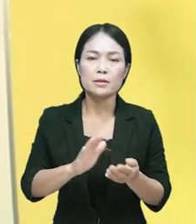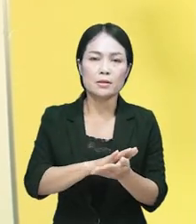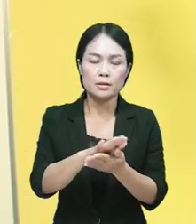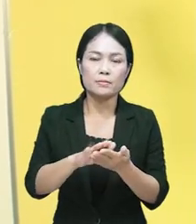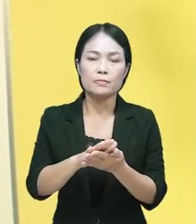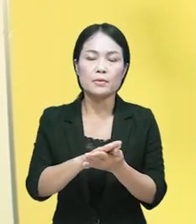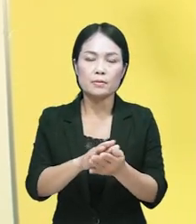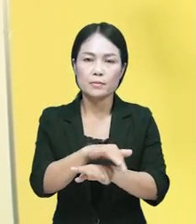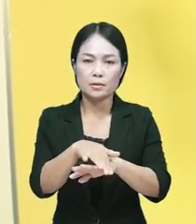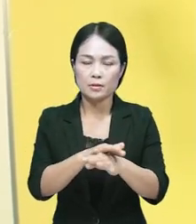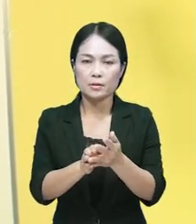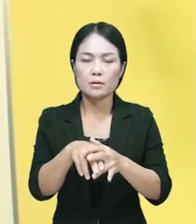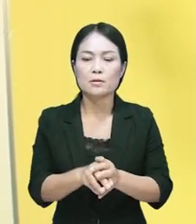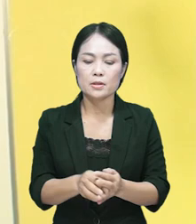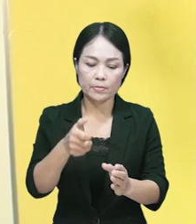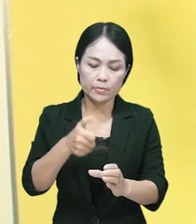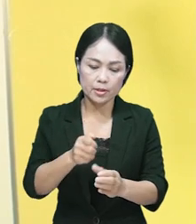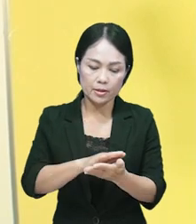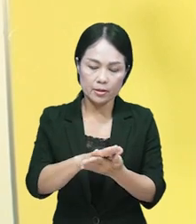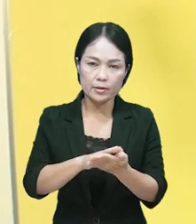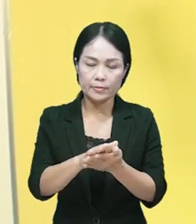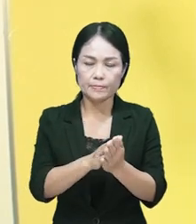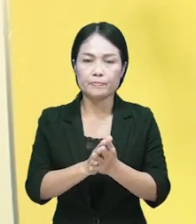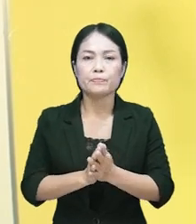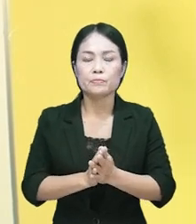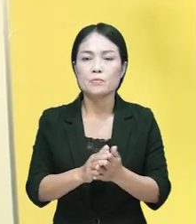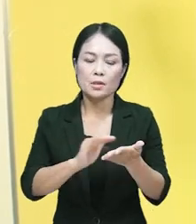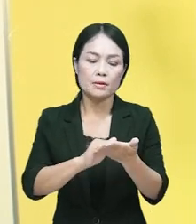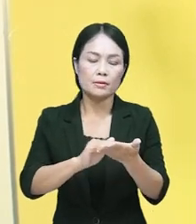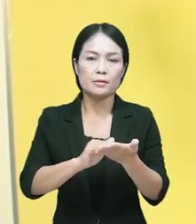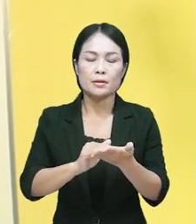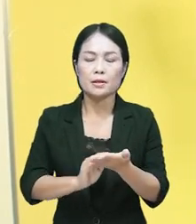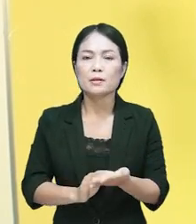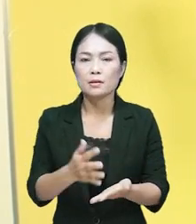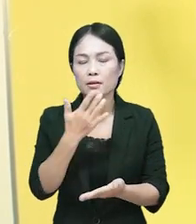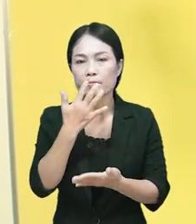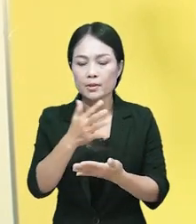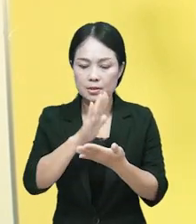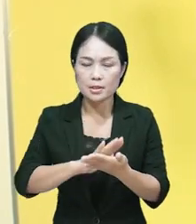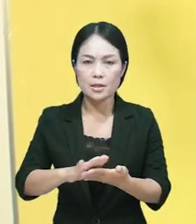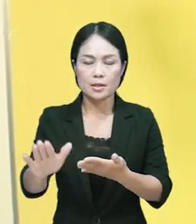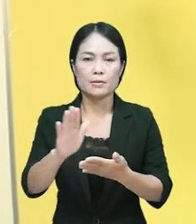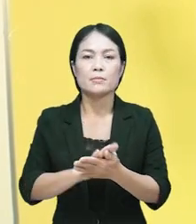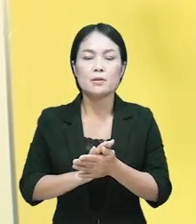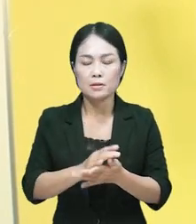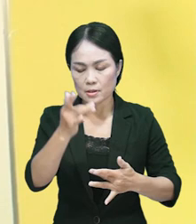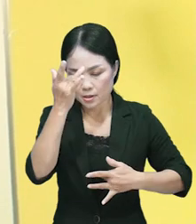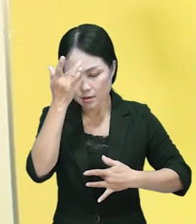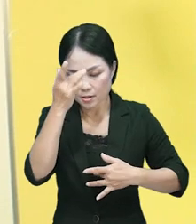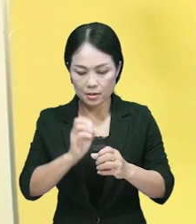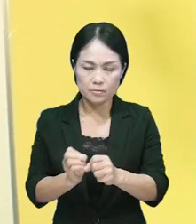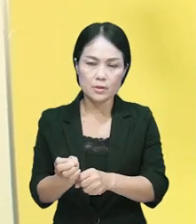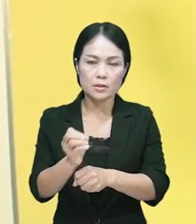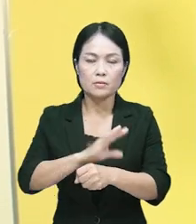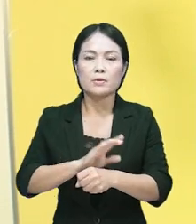ដៃចាជាមួយនឹងអាល់កុលជែលប្រើសាប៊ូនិងទឹកស្អាតដើម្បីជៀសវាងពីជំងឺ